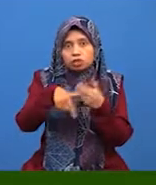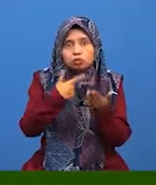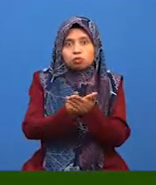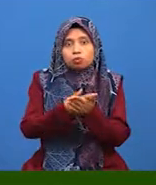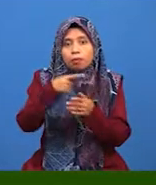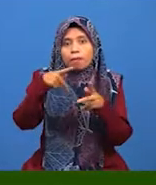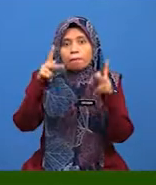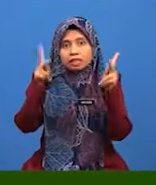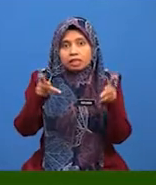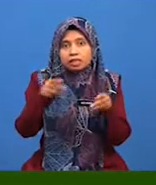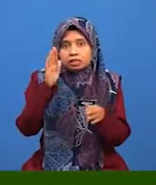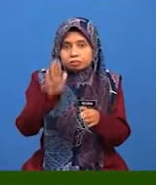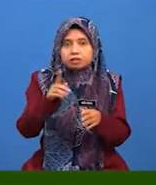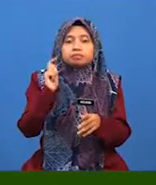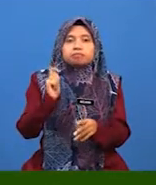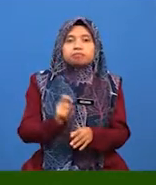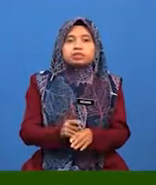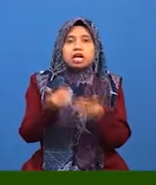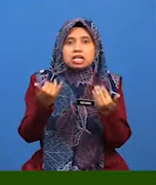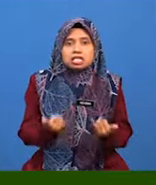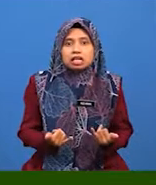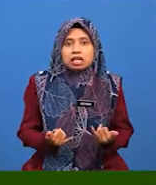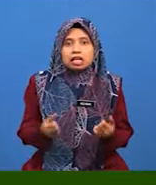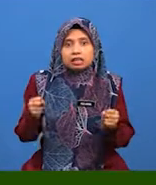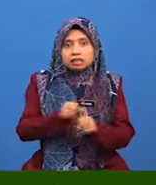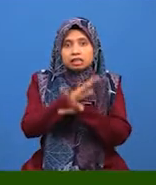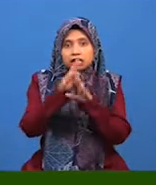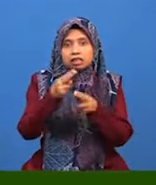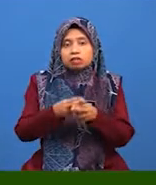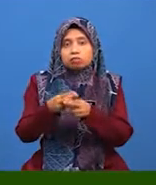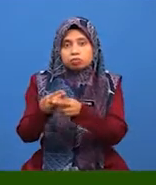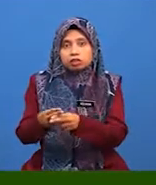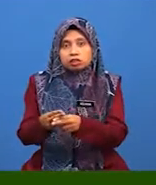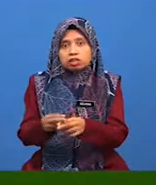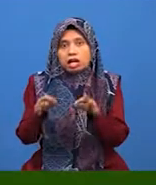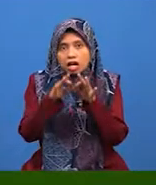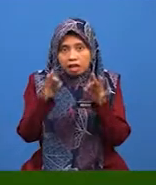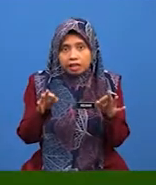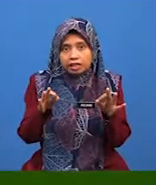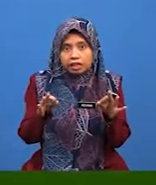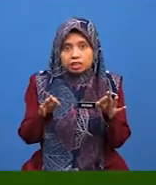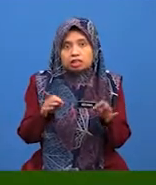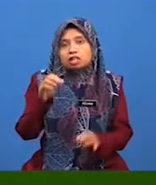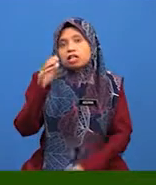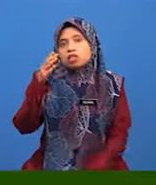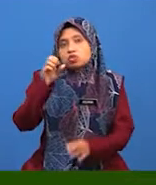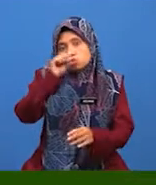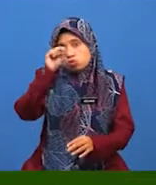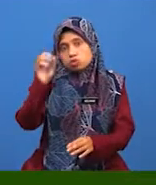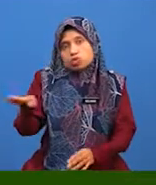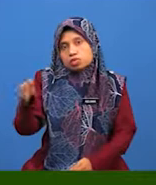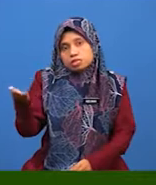tadi. Sekarang akan diterangkan pula ayat songsang